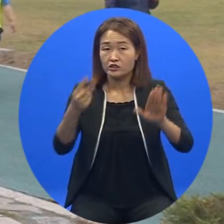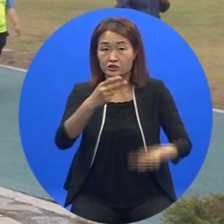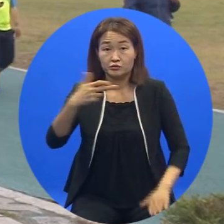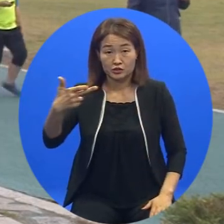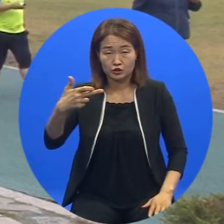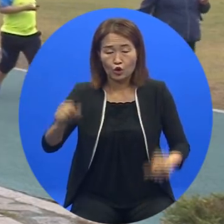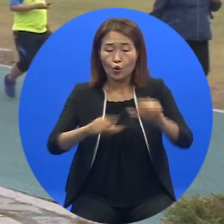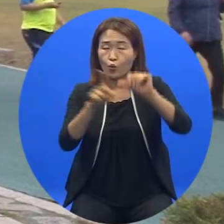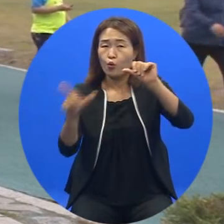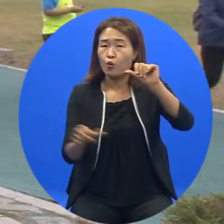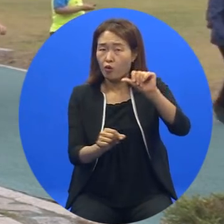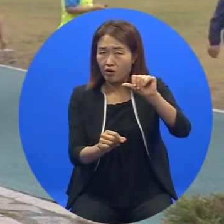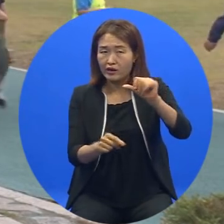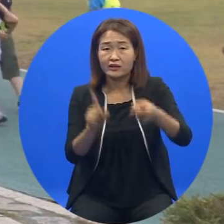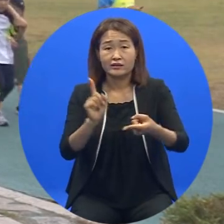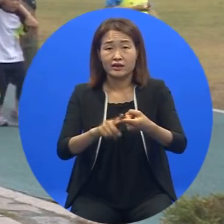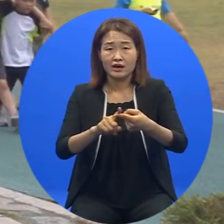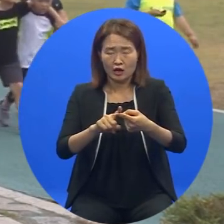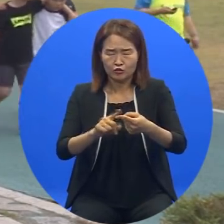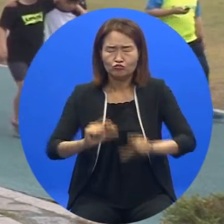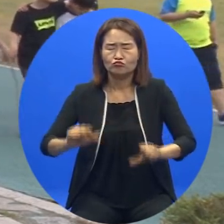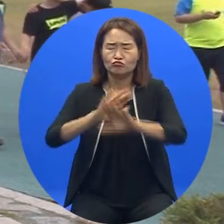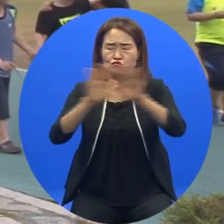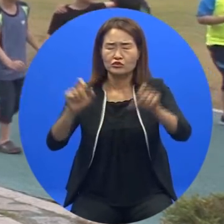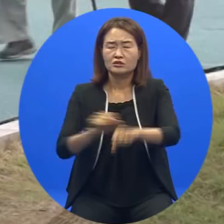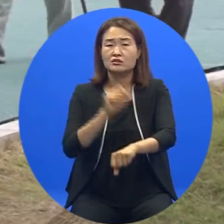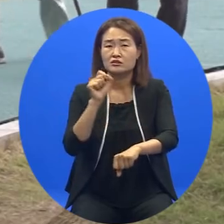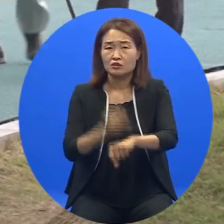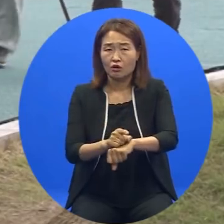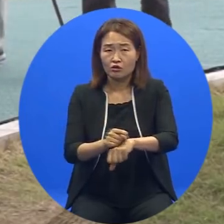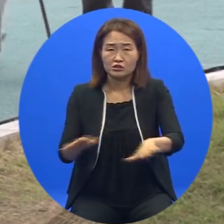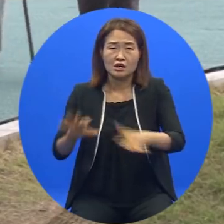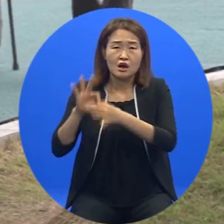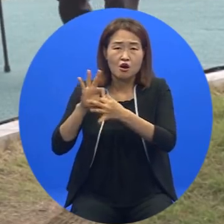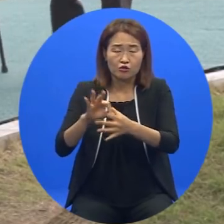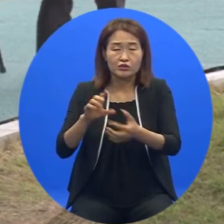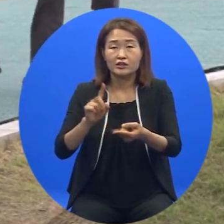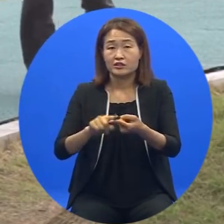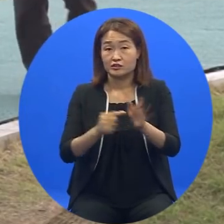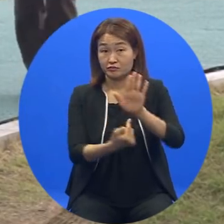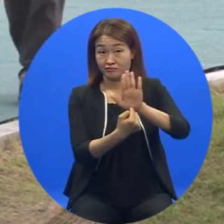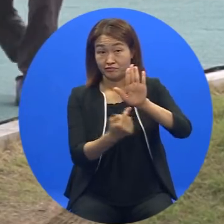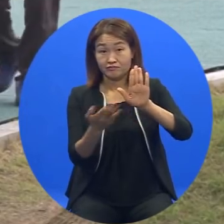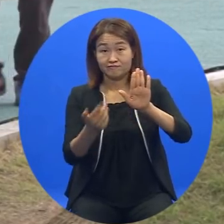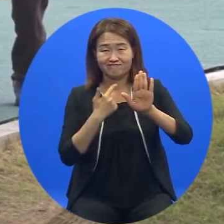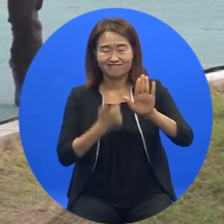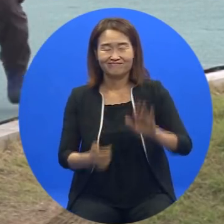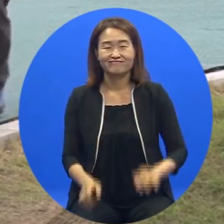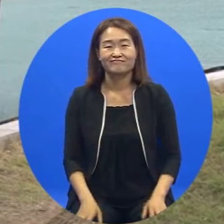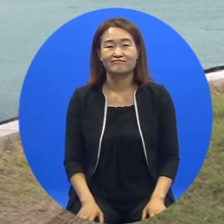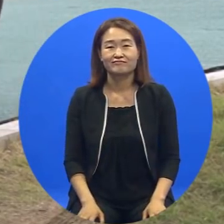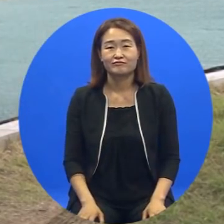기상청은 2017년 5월 기상 특성, 5월 기온 4년 연속 최고 1위 경신을 발표했습니다.